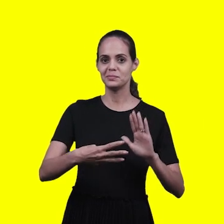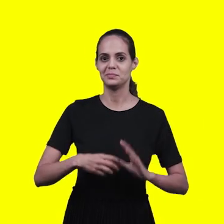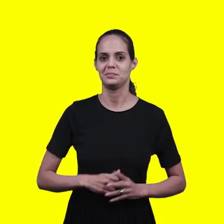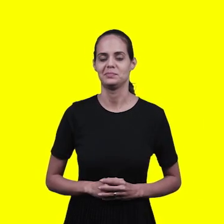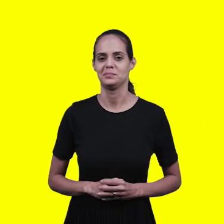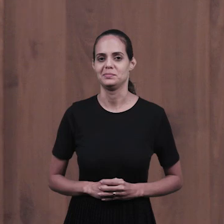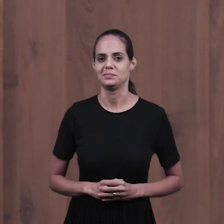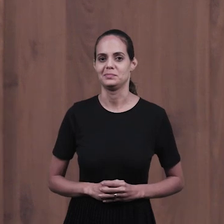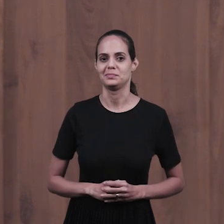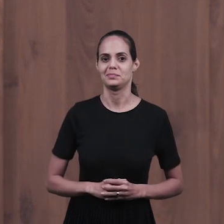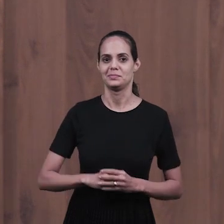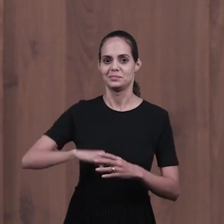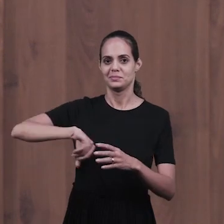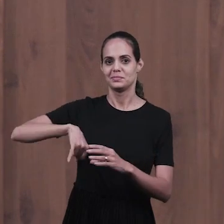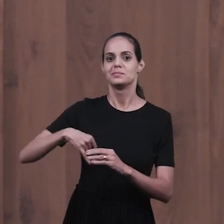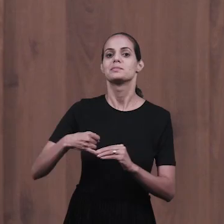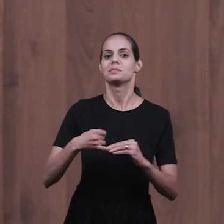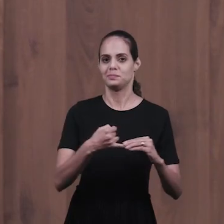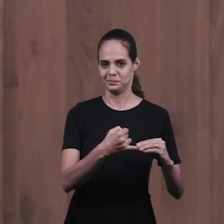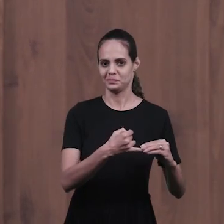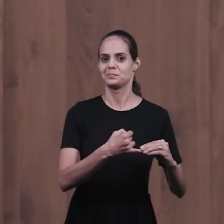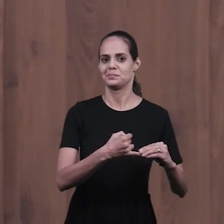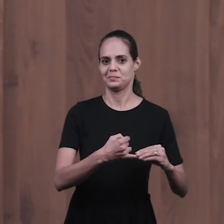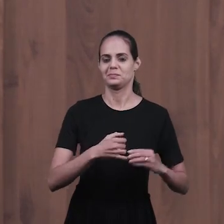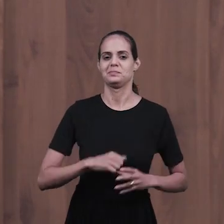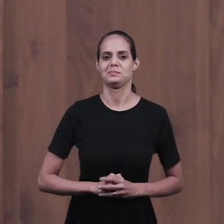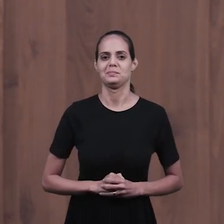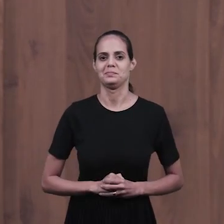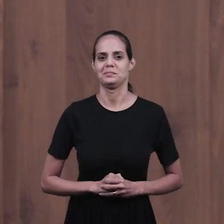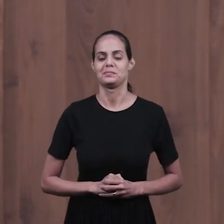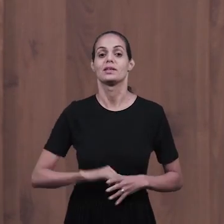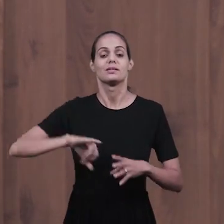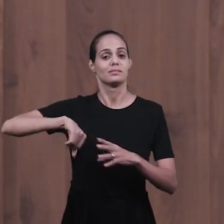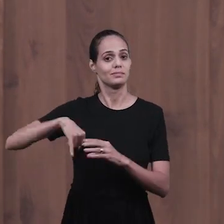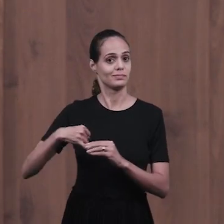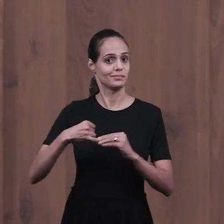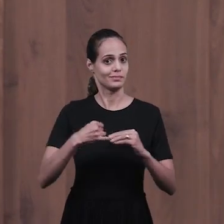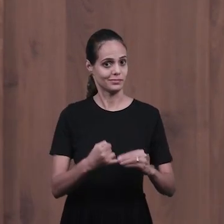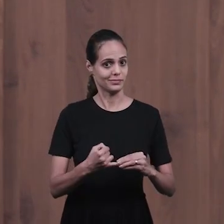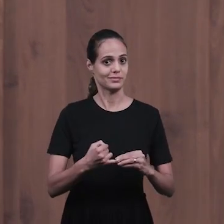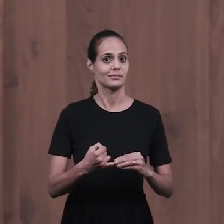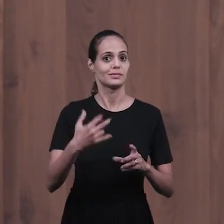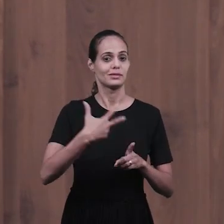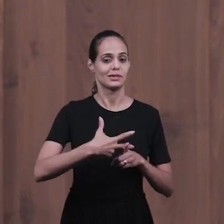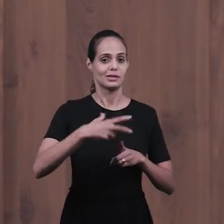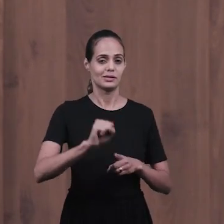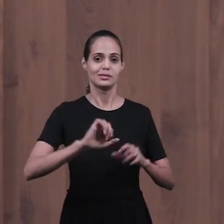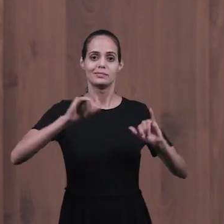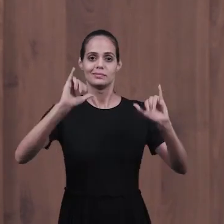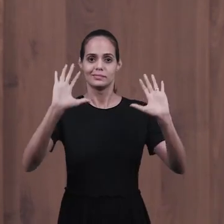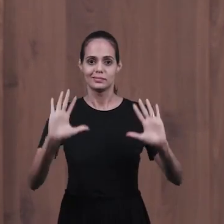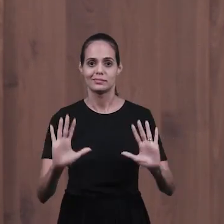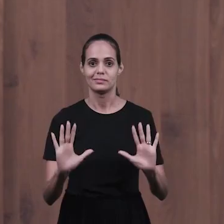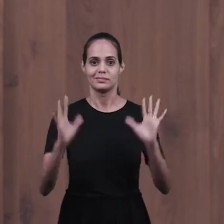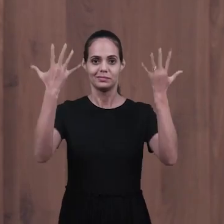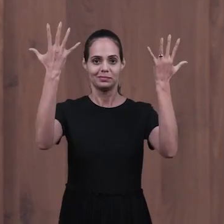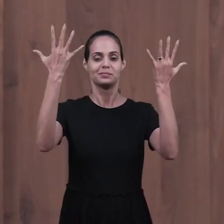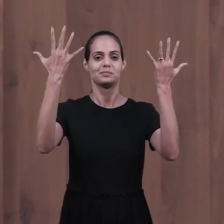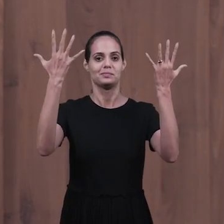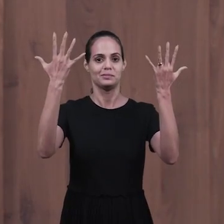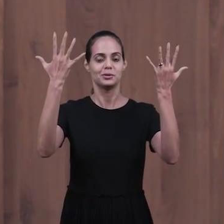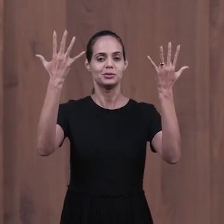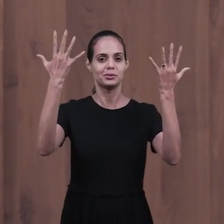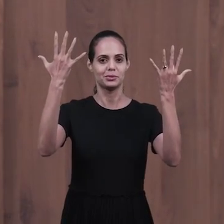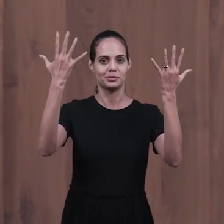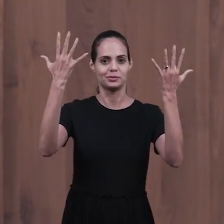10, versets 12 à 13. Josué avait vaincu la ville de Jéricho, mais il manquait encore à vaincre d'autres villes. Et